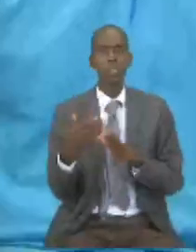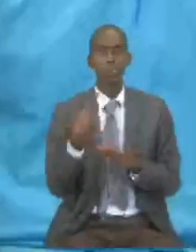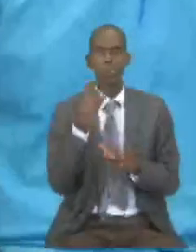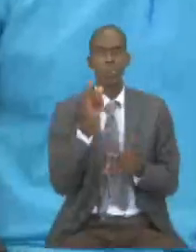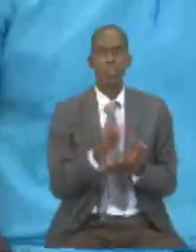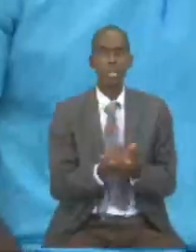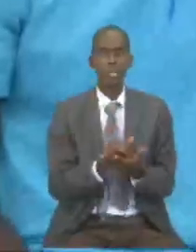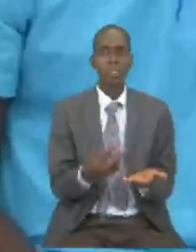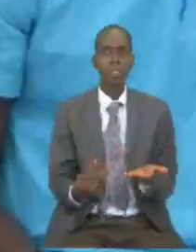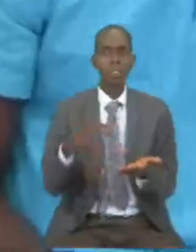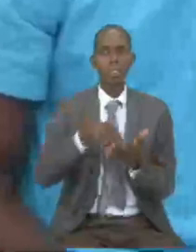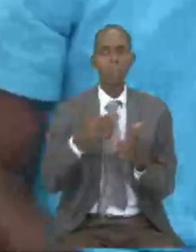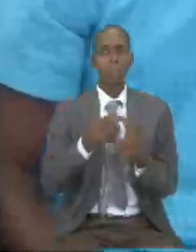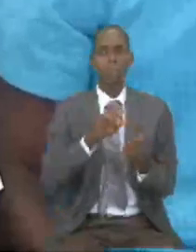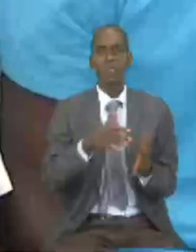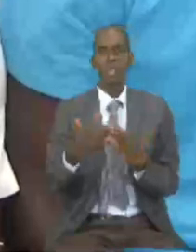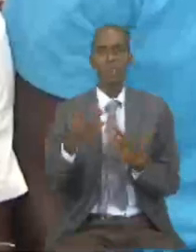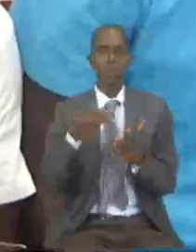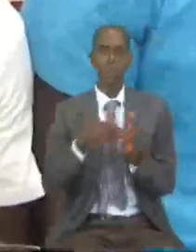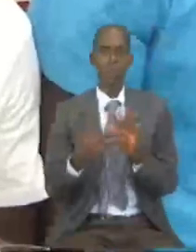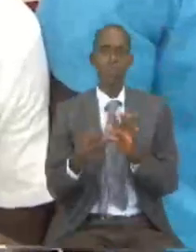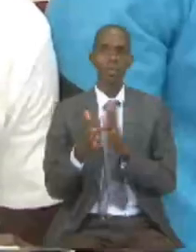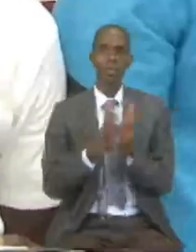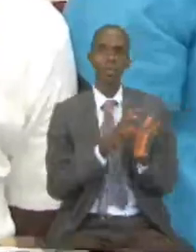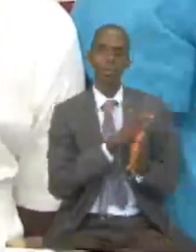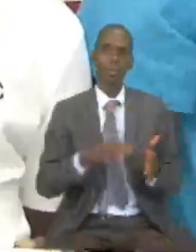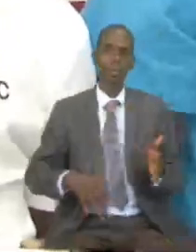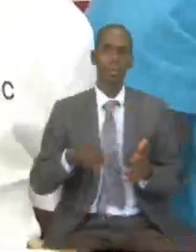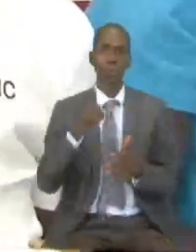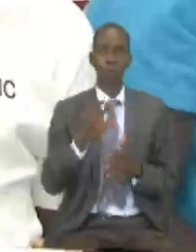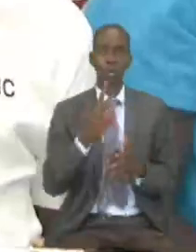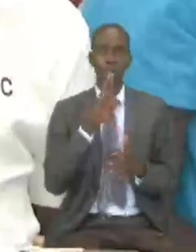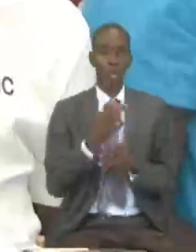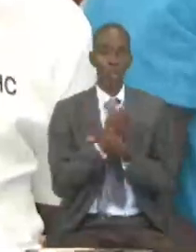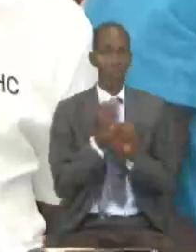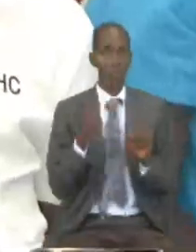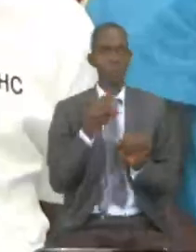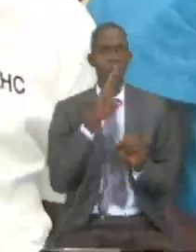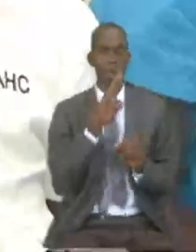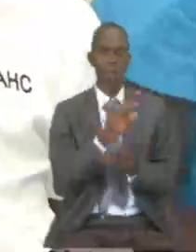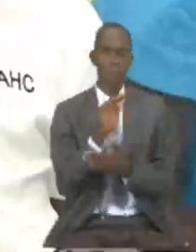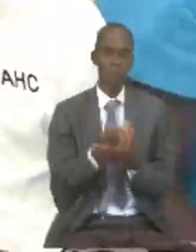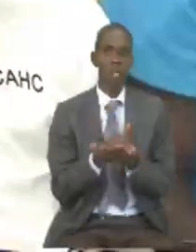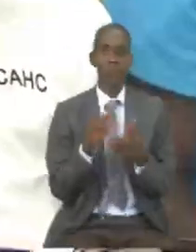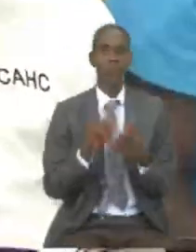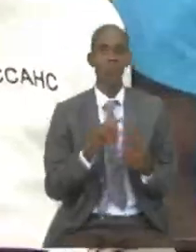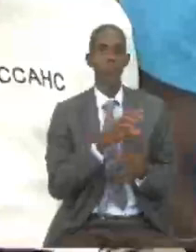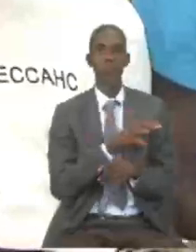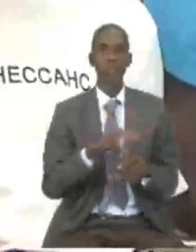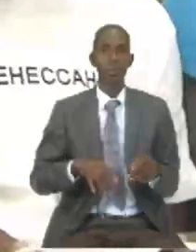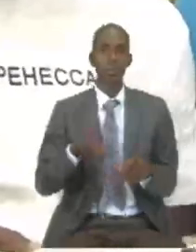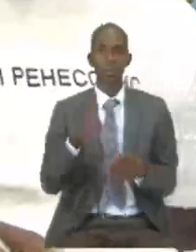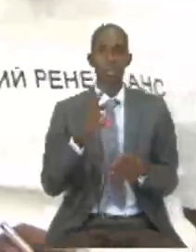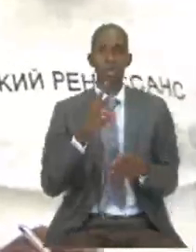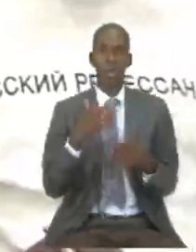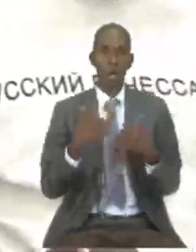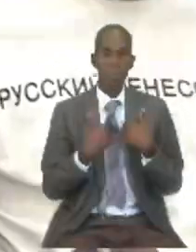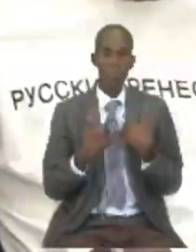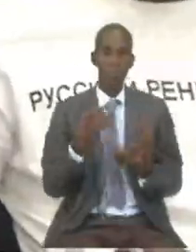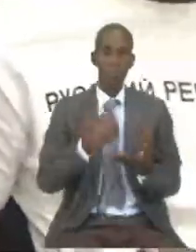des morts? Jésus-Christ. Nous sommes mariés à lui. Tu es converti, tu es marié à Christ. Tu es né de nouveau, tu es marié à Christ.